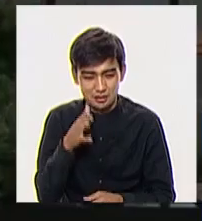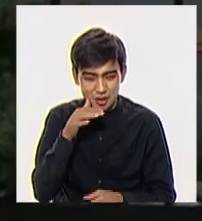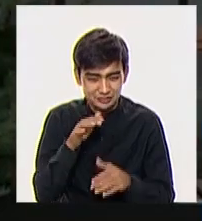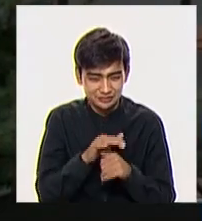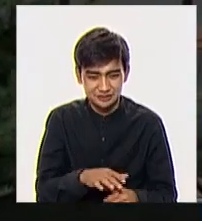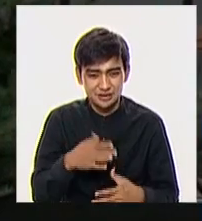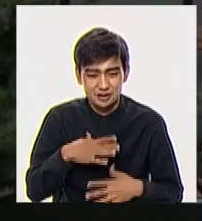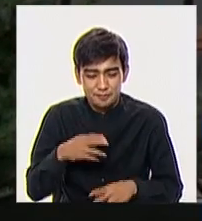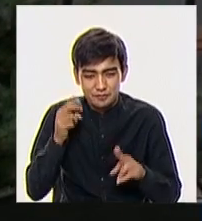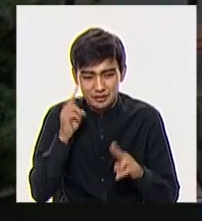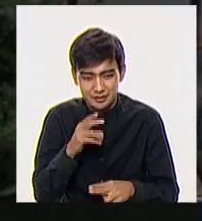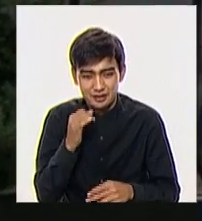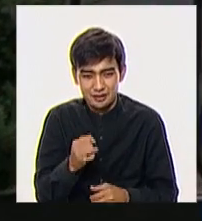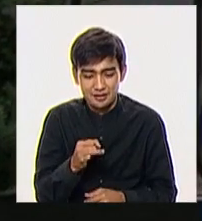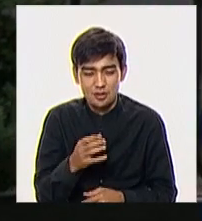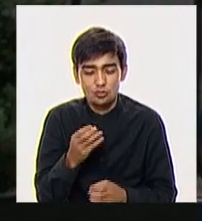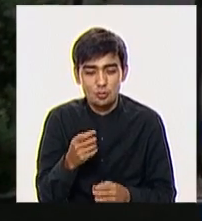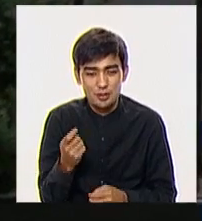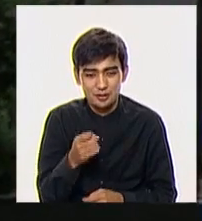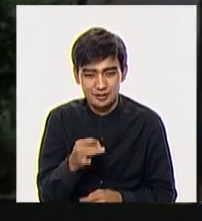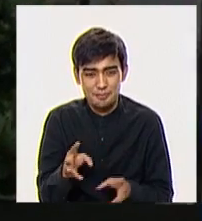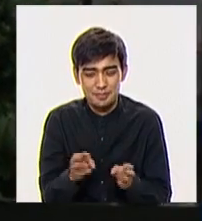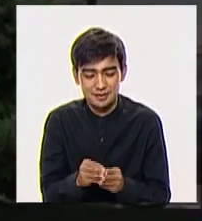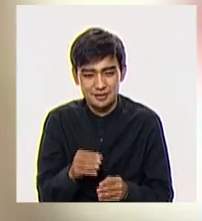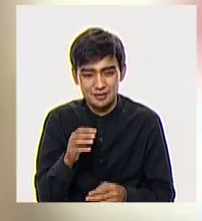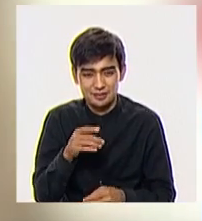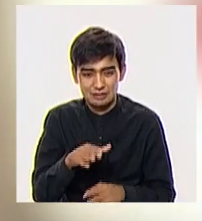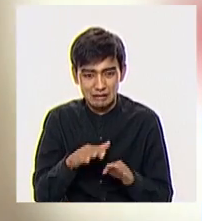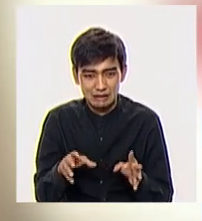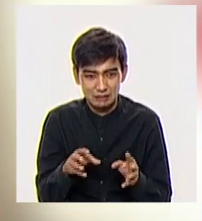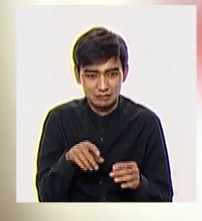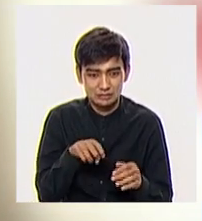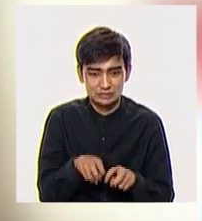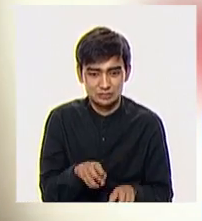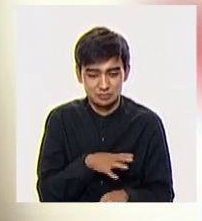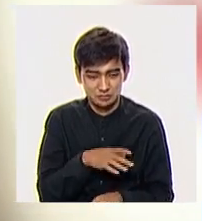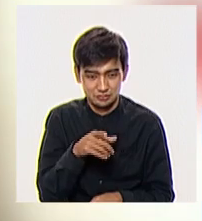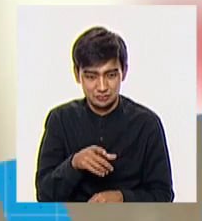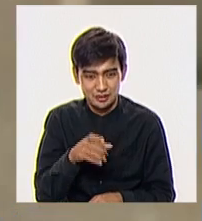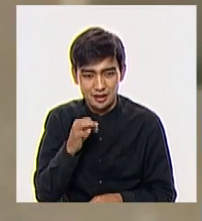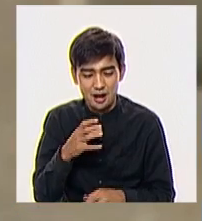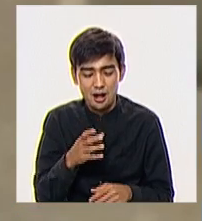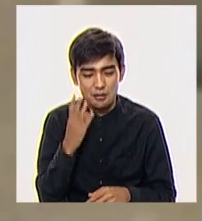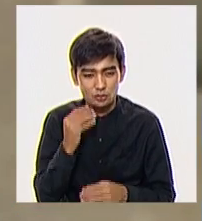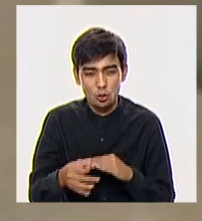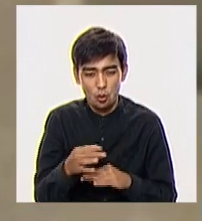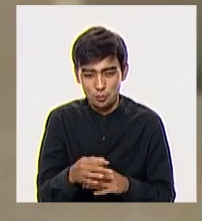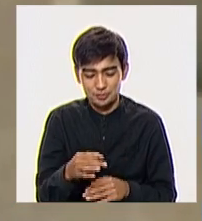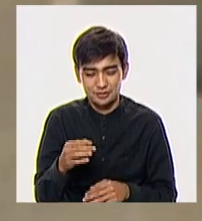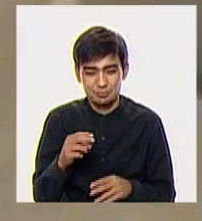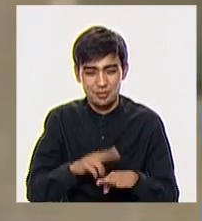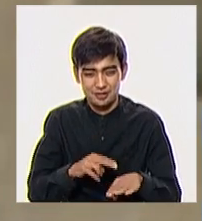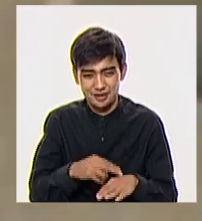әзірге белгісіз. Тіпті ол аздай онымен бірге көлік ішінде балалар да отырған. Ал Алматы облыстық полиция департаментінің баспасөз